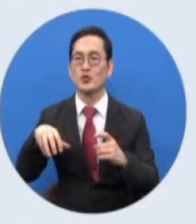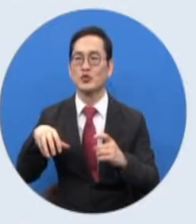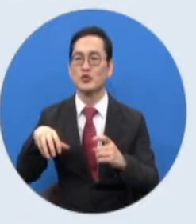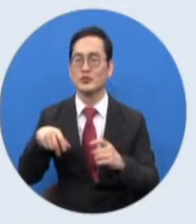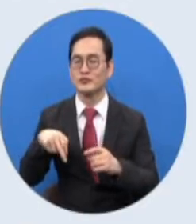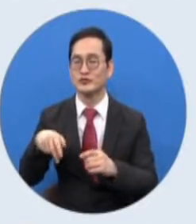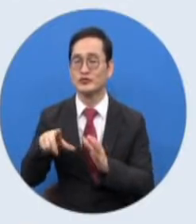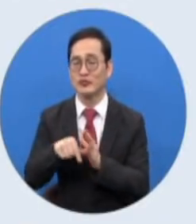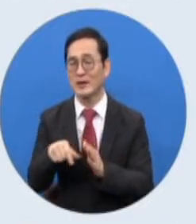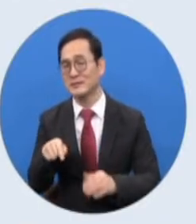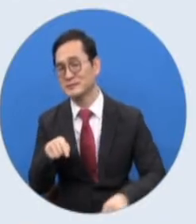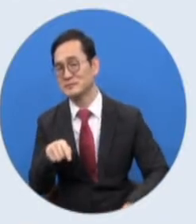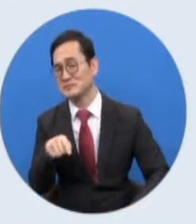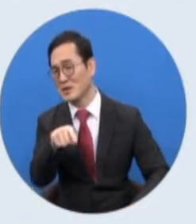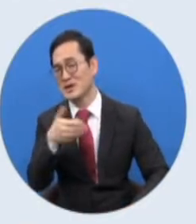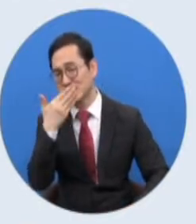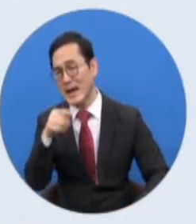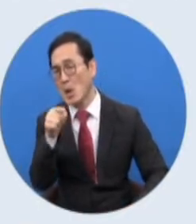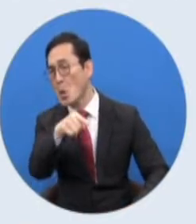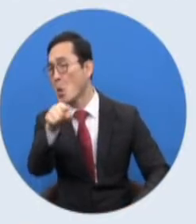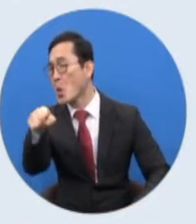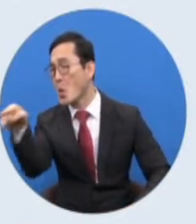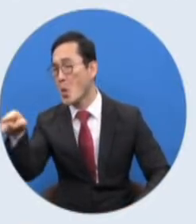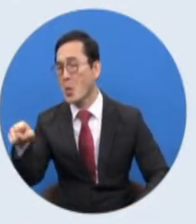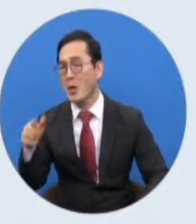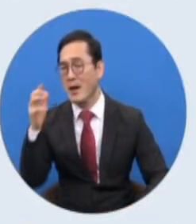라고 당선인이 또 얘기했다라고 합니다.